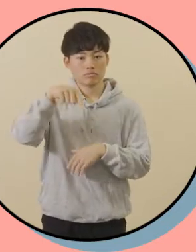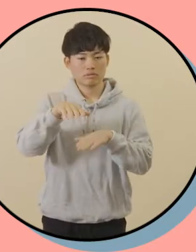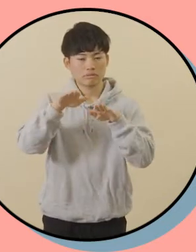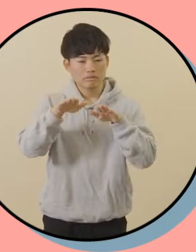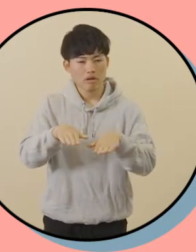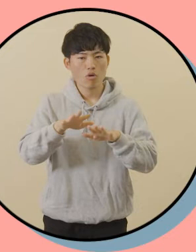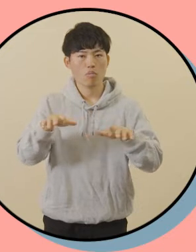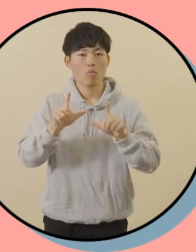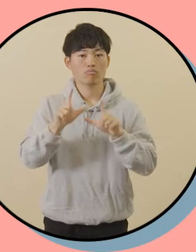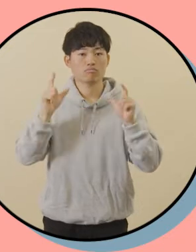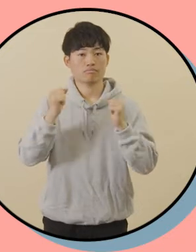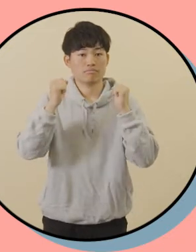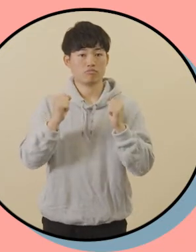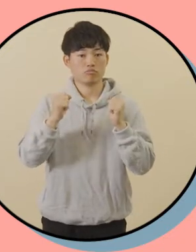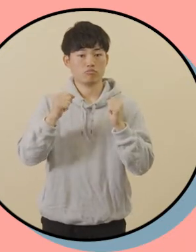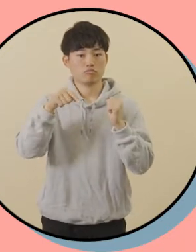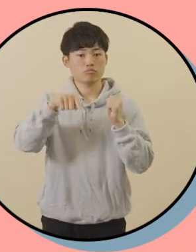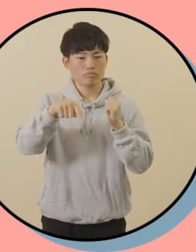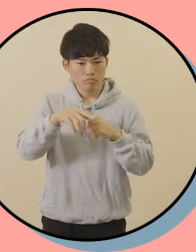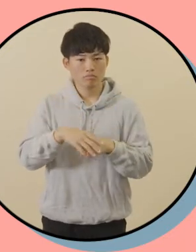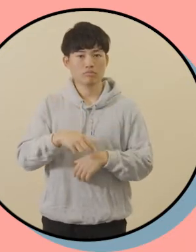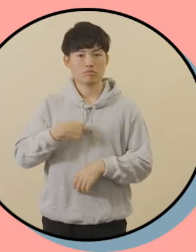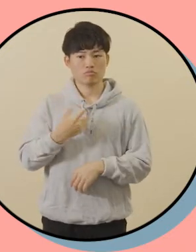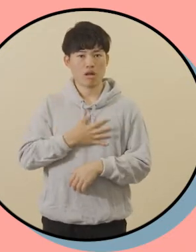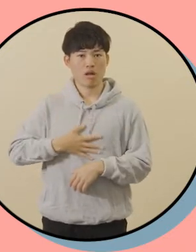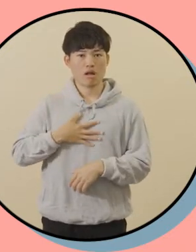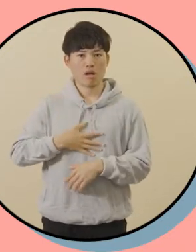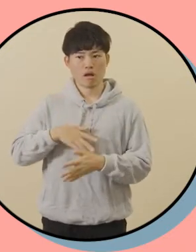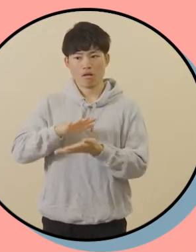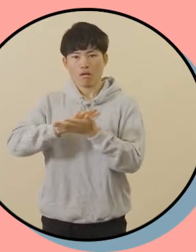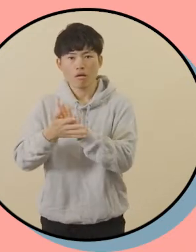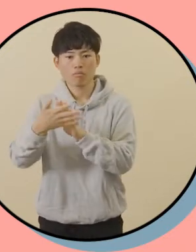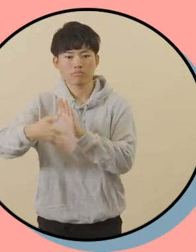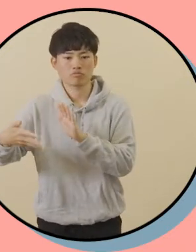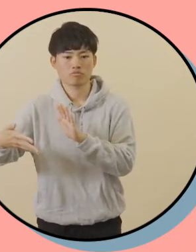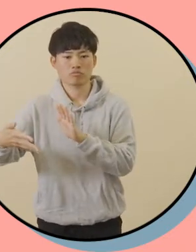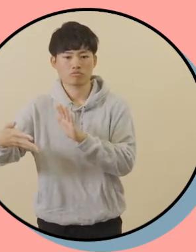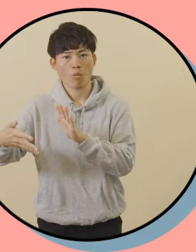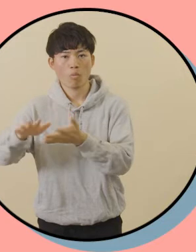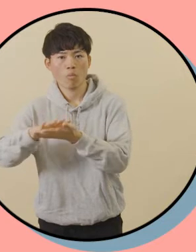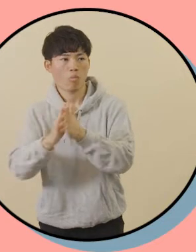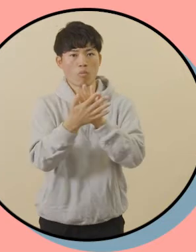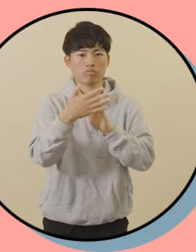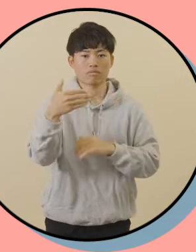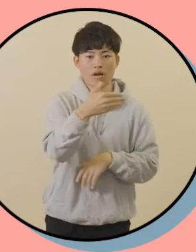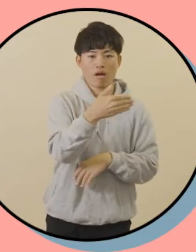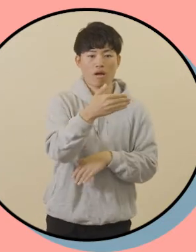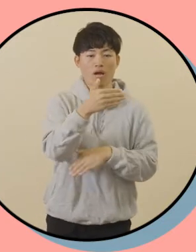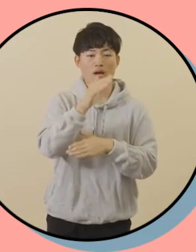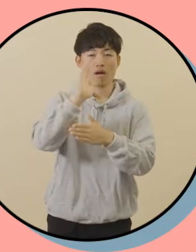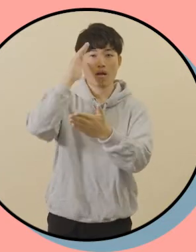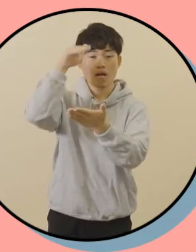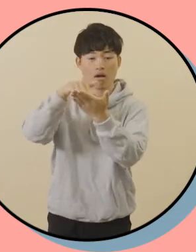に、小さい、子供がいるんですけれども、この子がですね、ある時、自分の体が